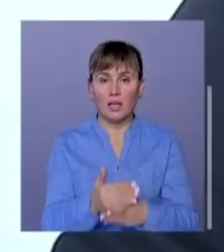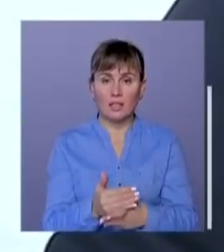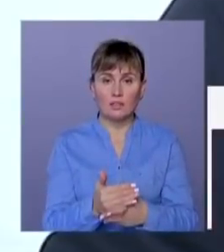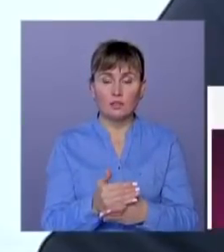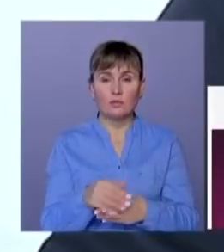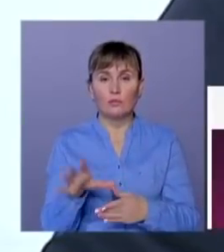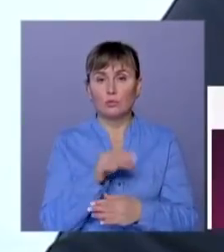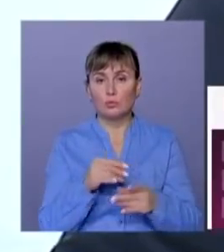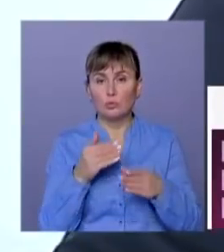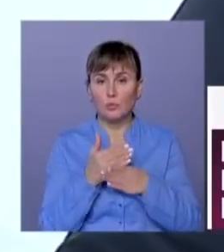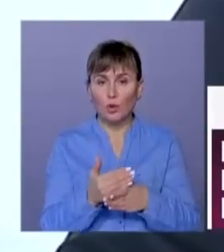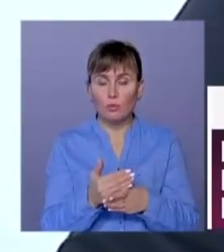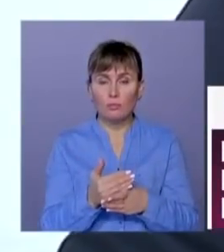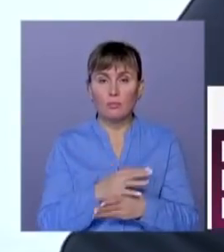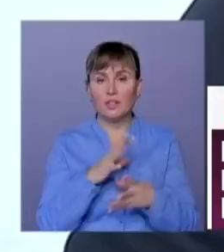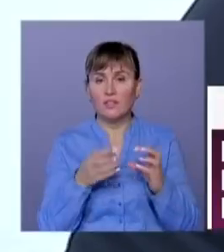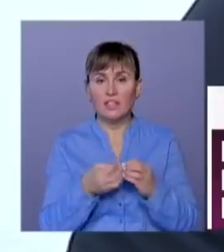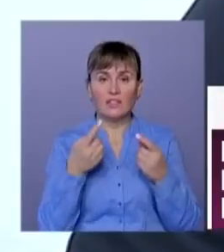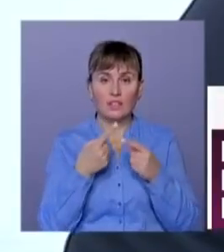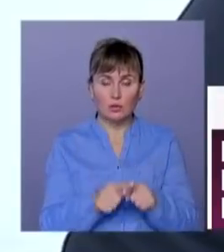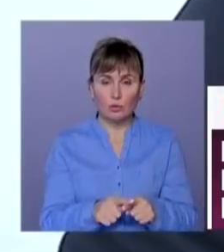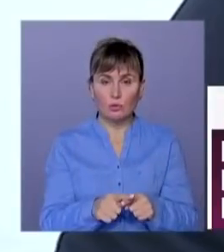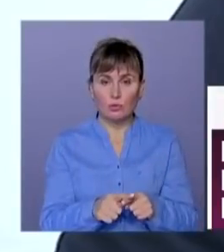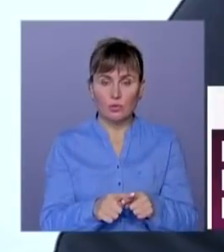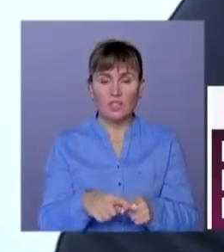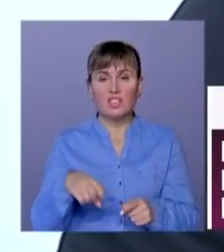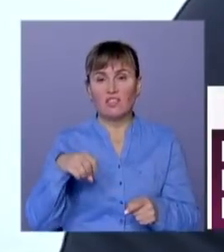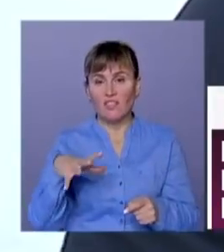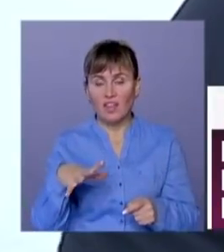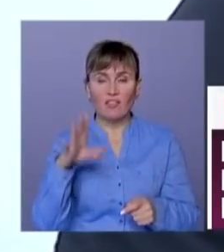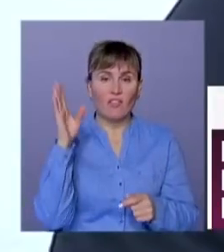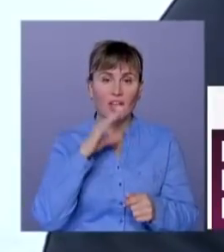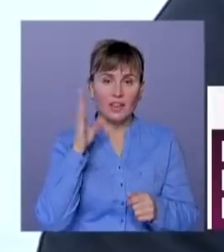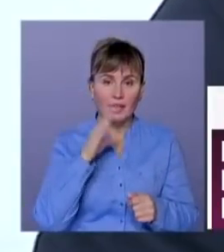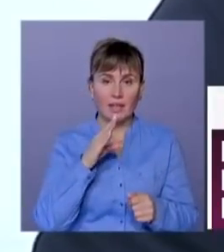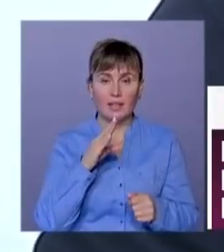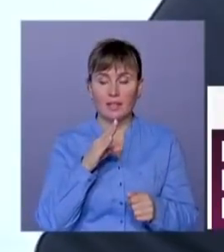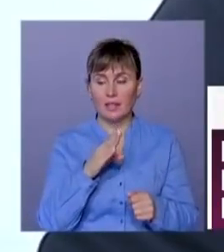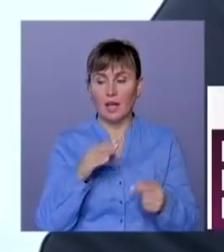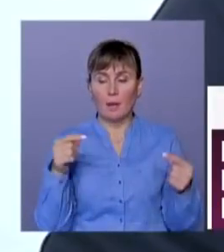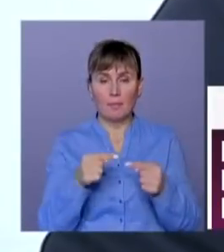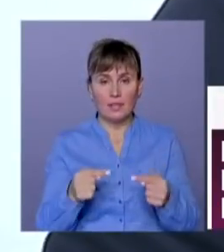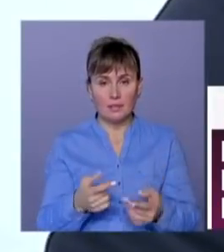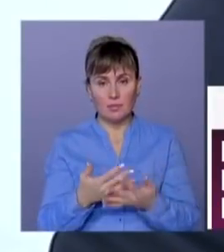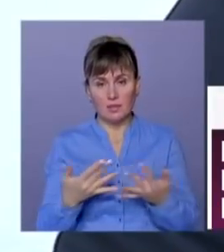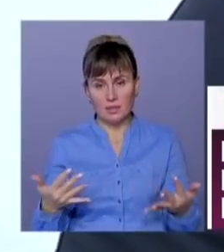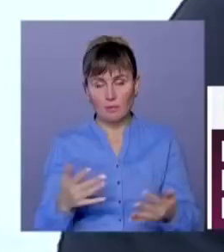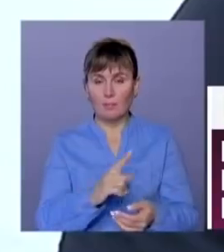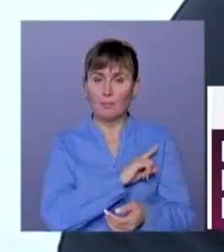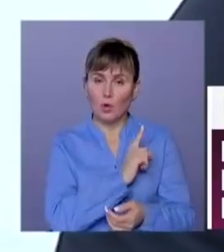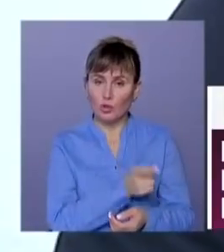всю необходимую по подведению инфраструктуры, то есть света, воды, определению, допустим,